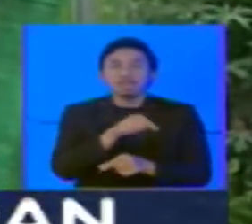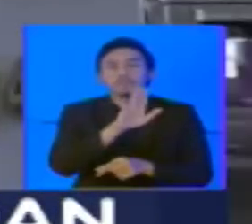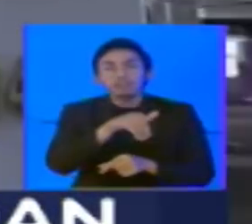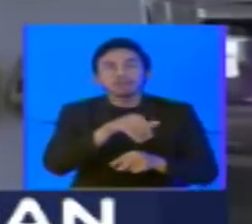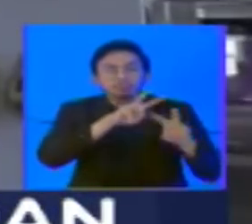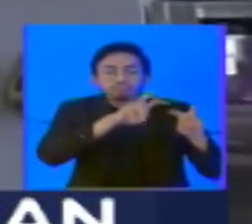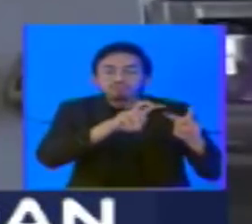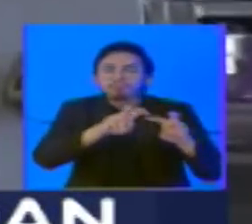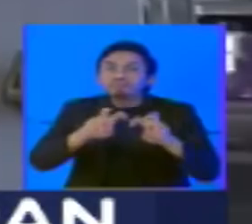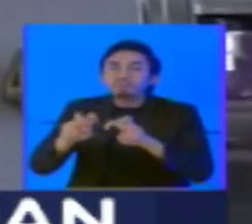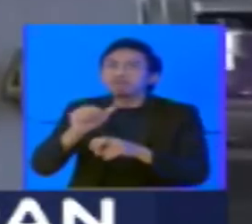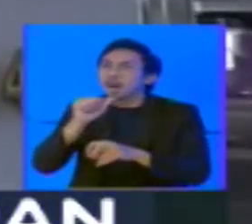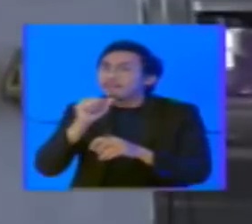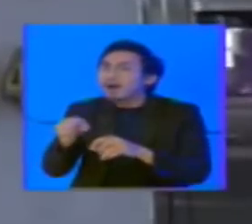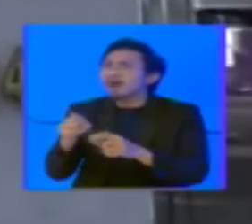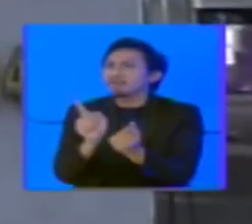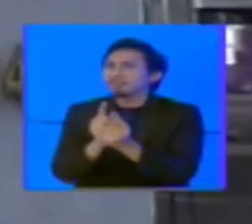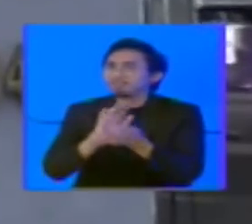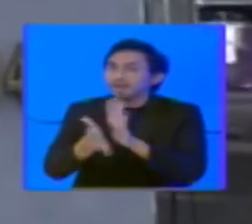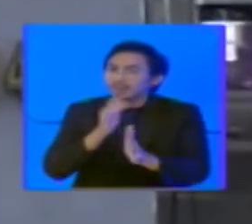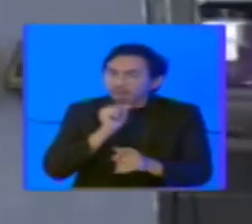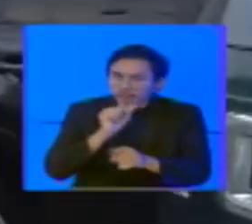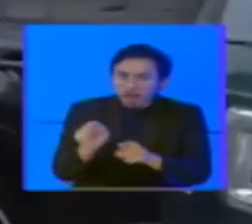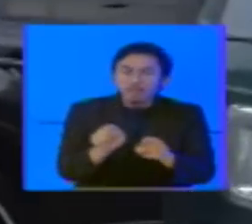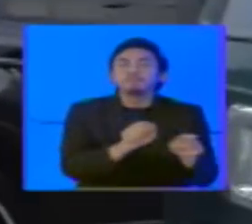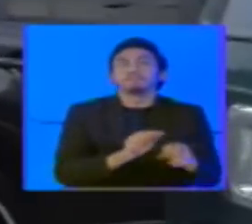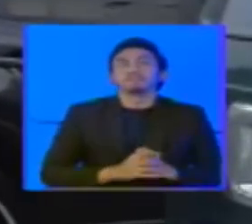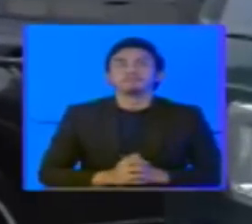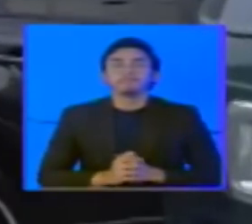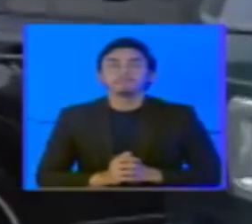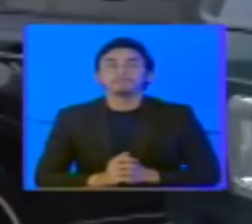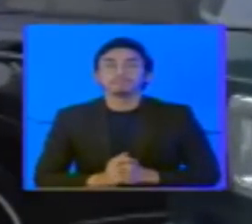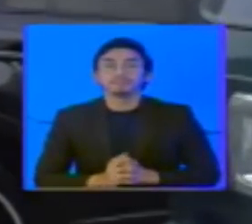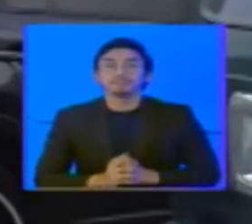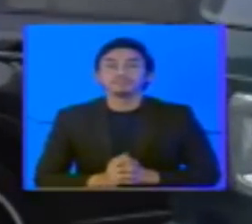Dari Wonogiri, Jawa Tengah, Tim Liputan Kontributor iNews melaporkan.